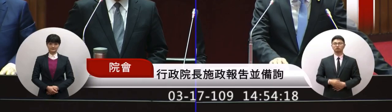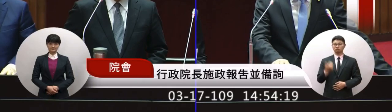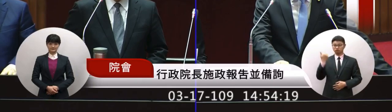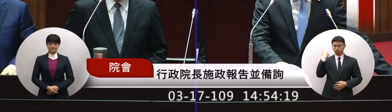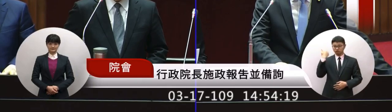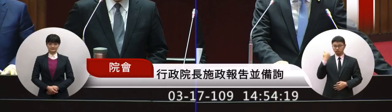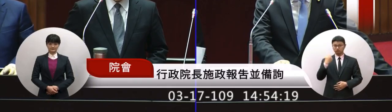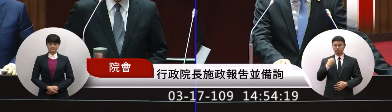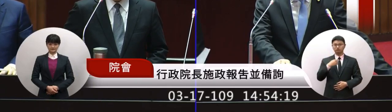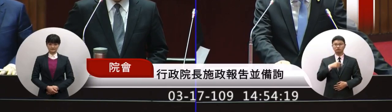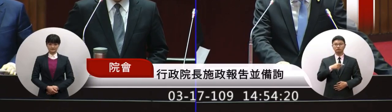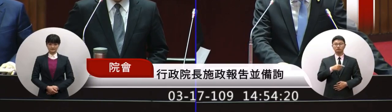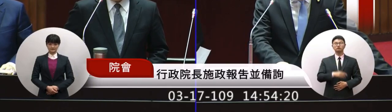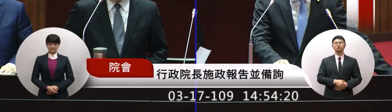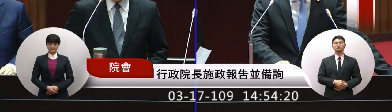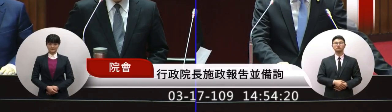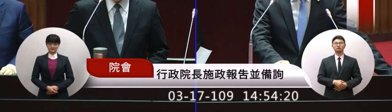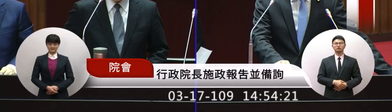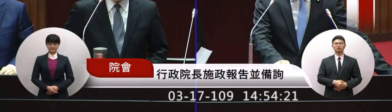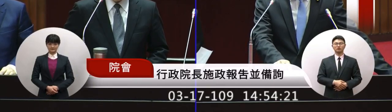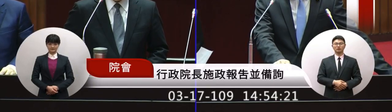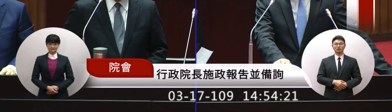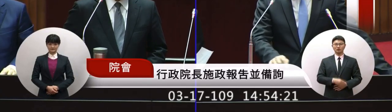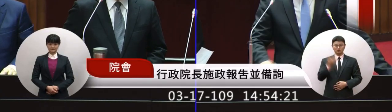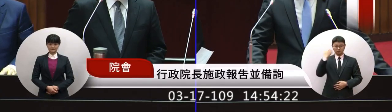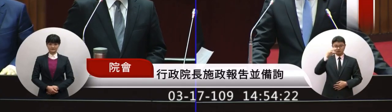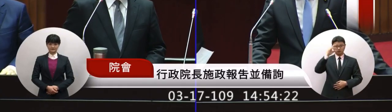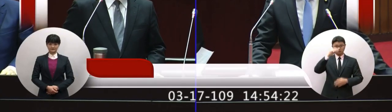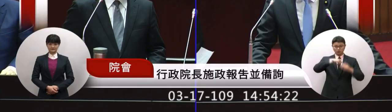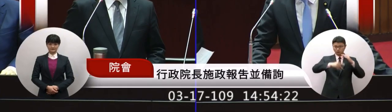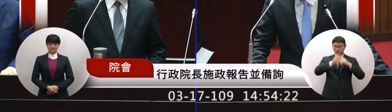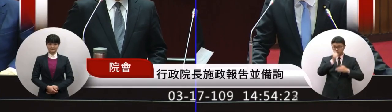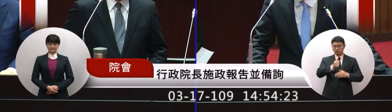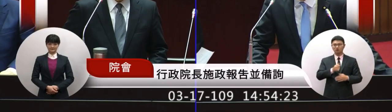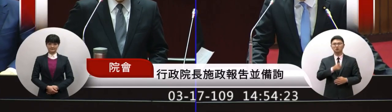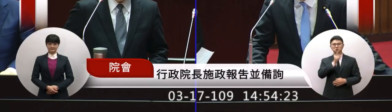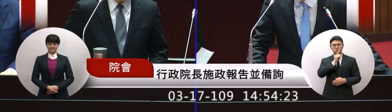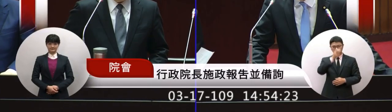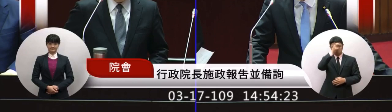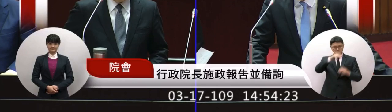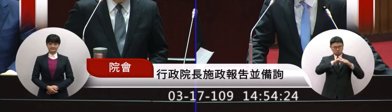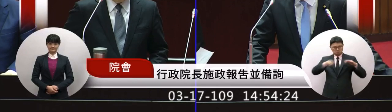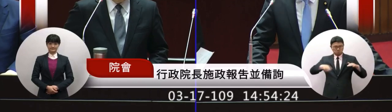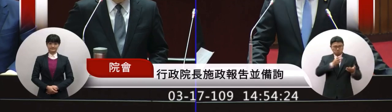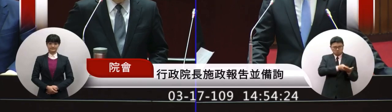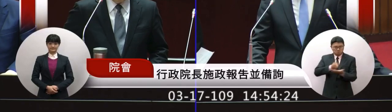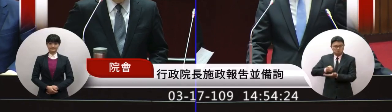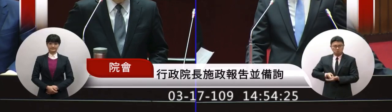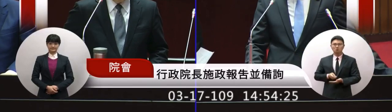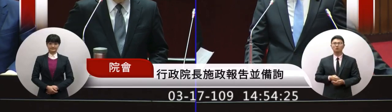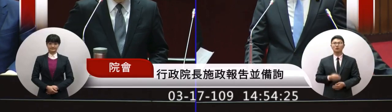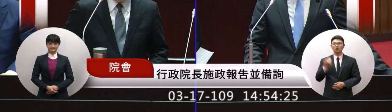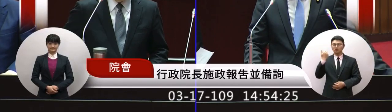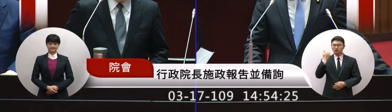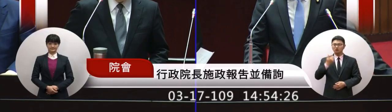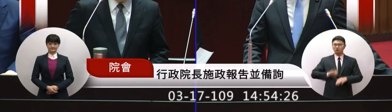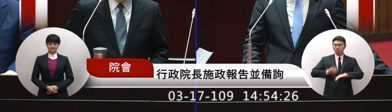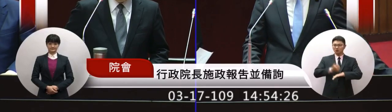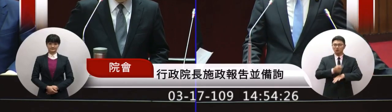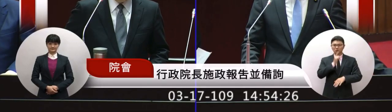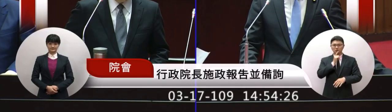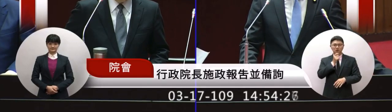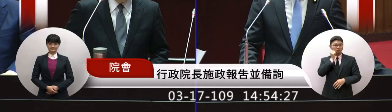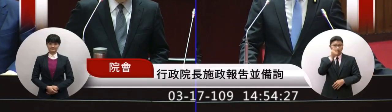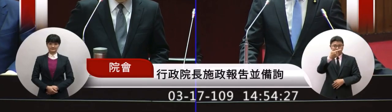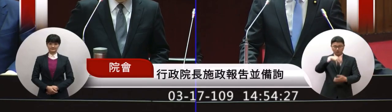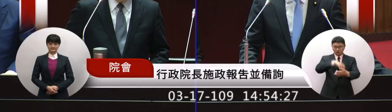担任行政院长的时候非常有魄力，号称治安院长。您当时一上任说半年